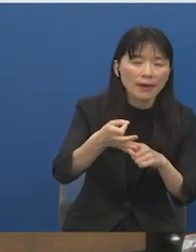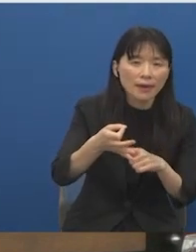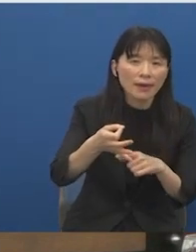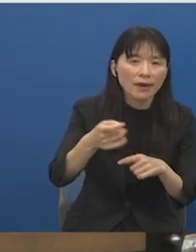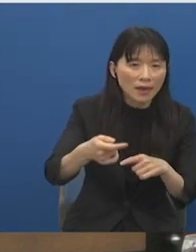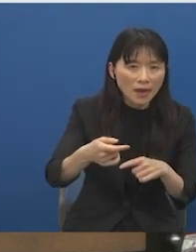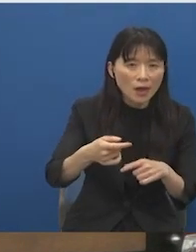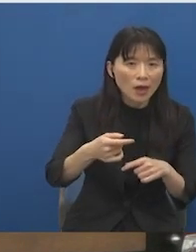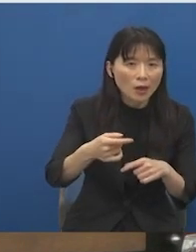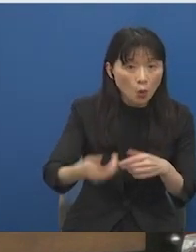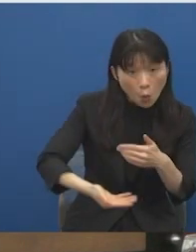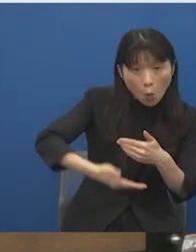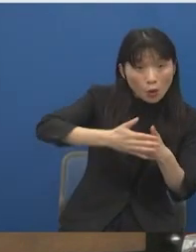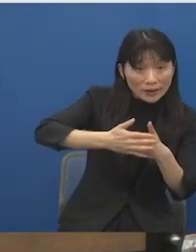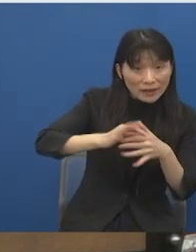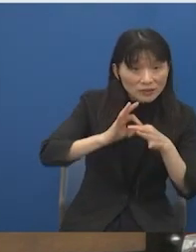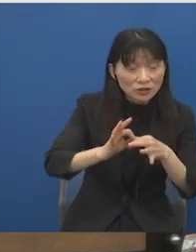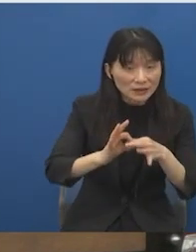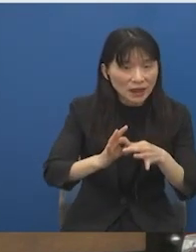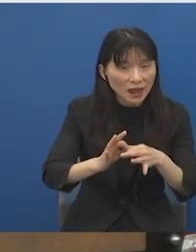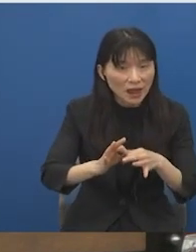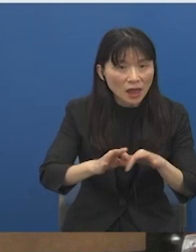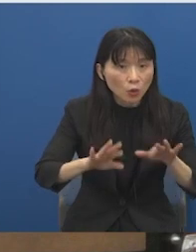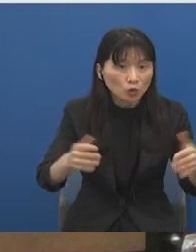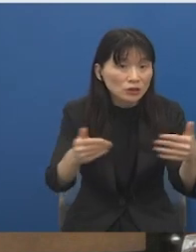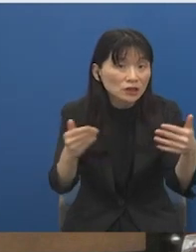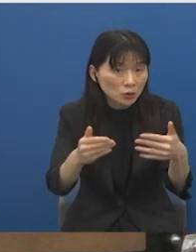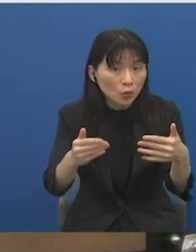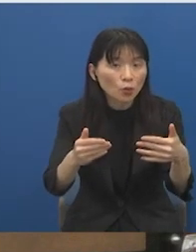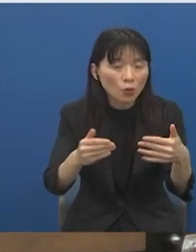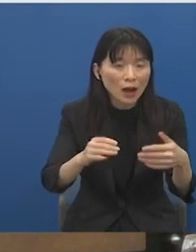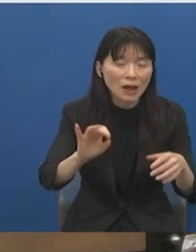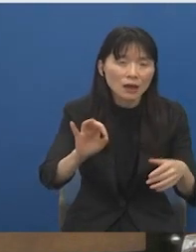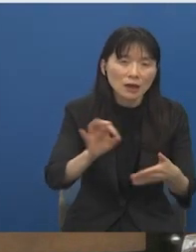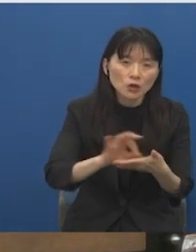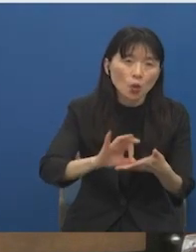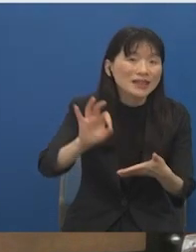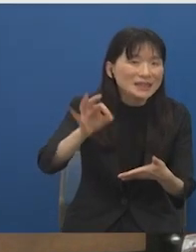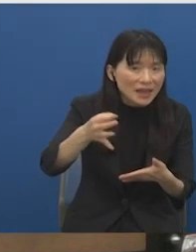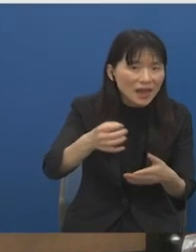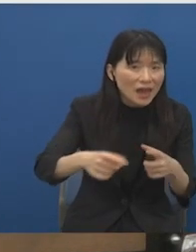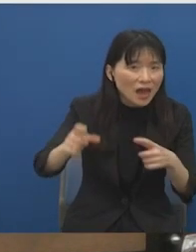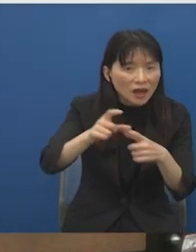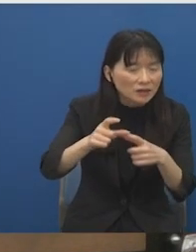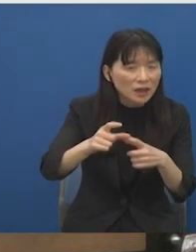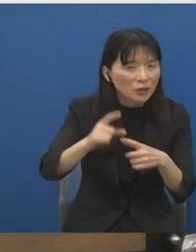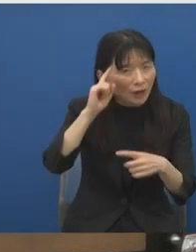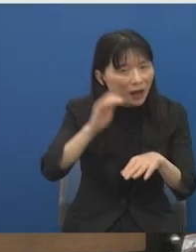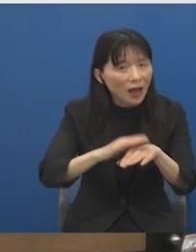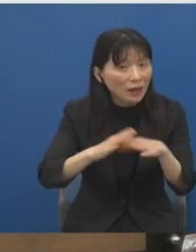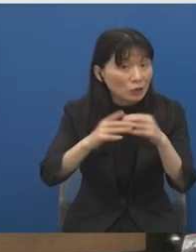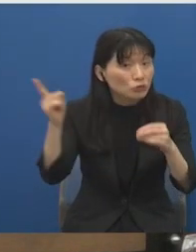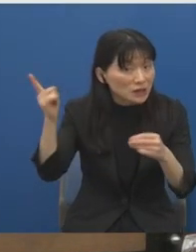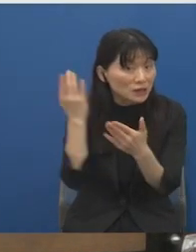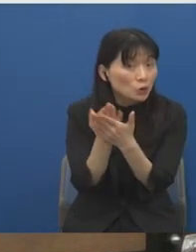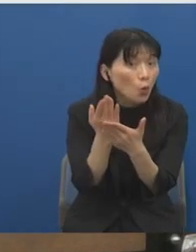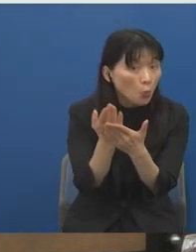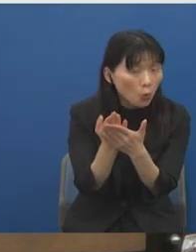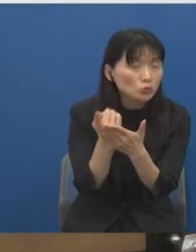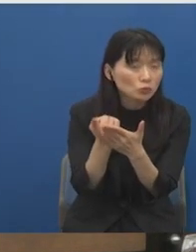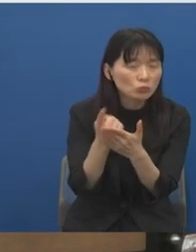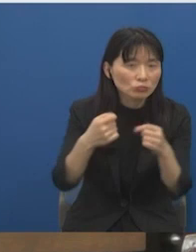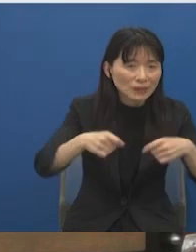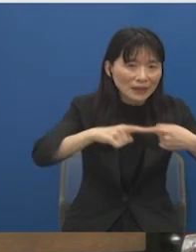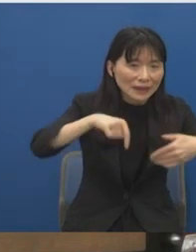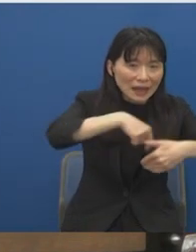消費税額分補填に関しては、本事業への消費税課税に対する認識、国への要望にかかる具体的内